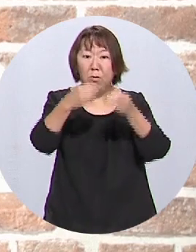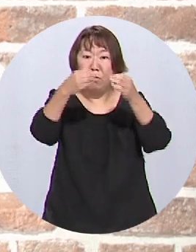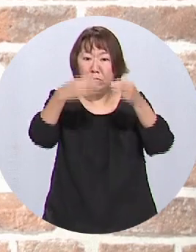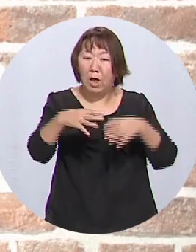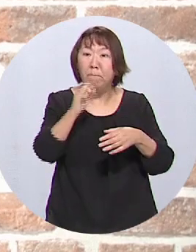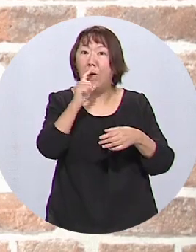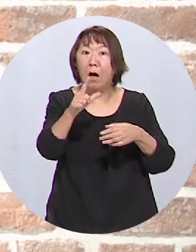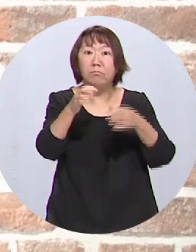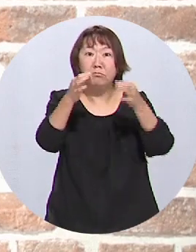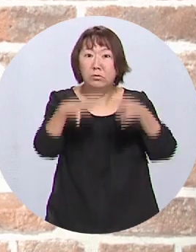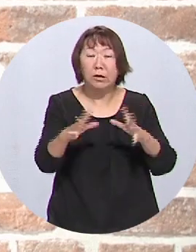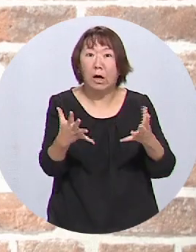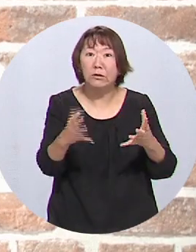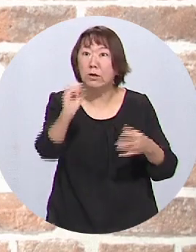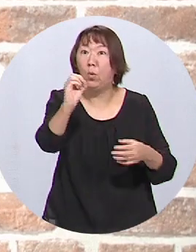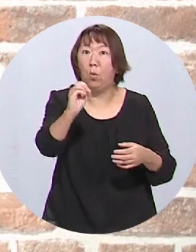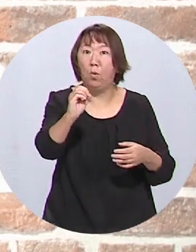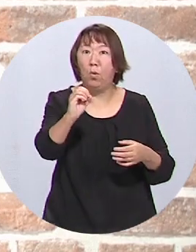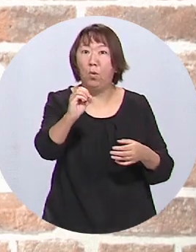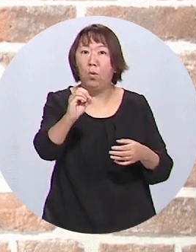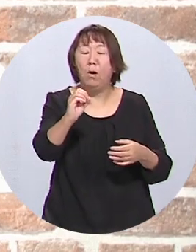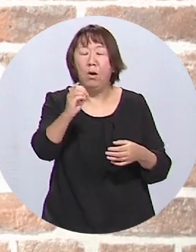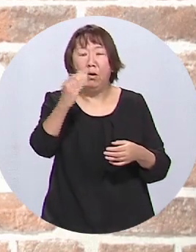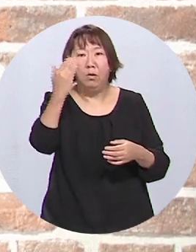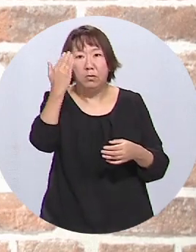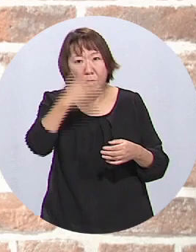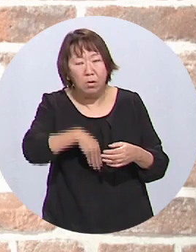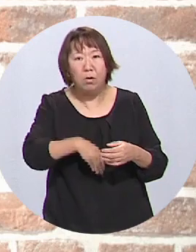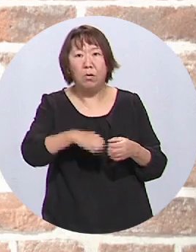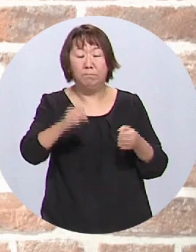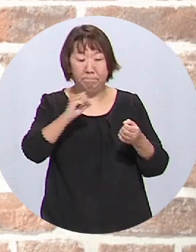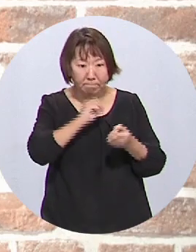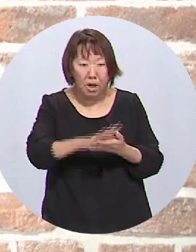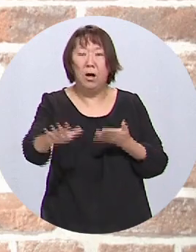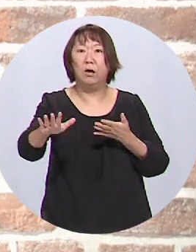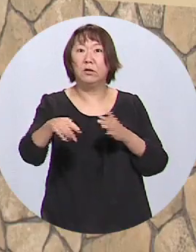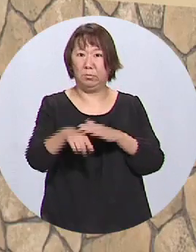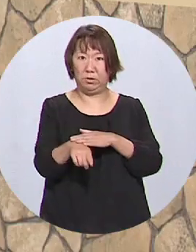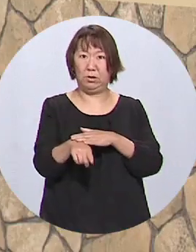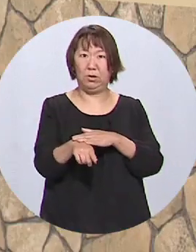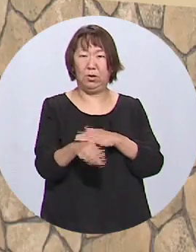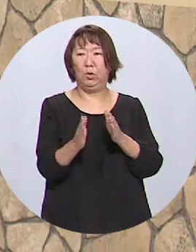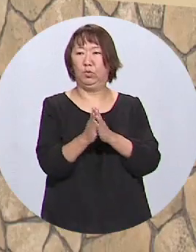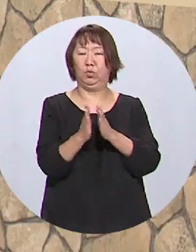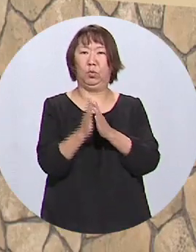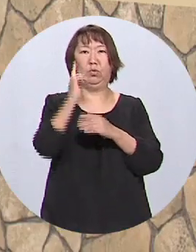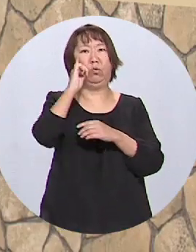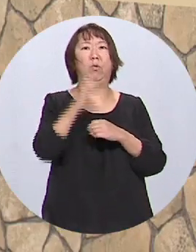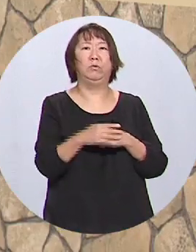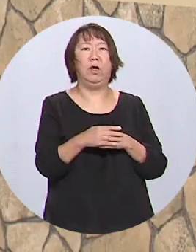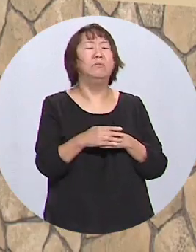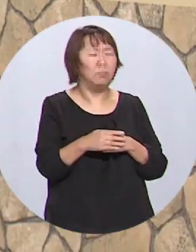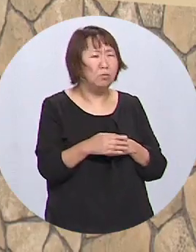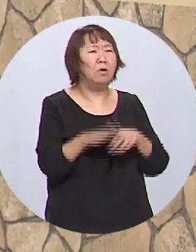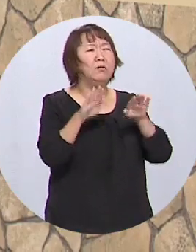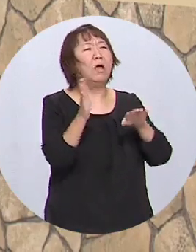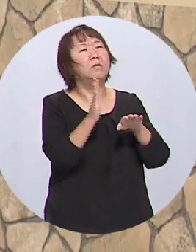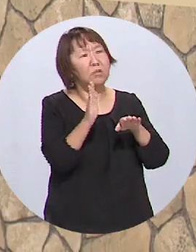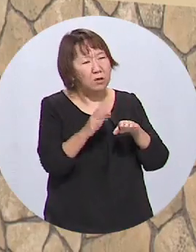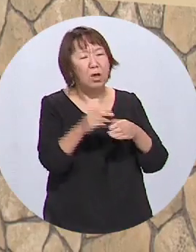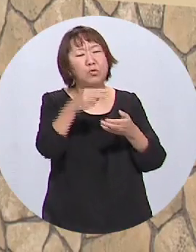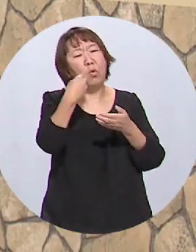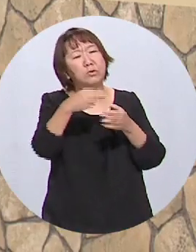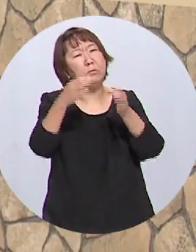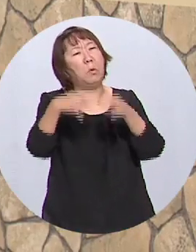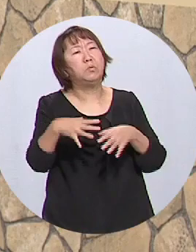全く出てないっていう言ってましたよね。それがすごいな。 本当ね、その昨今問題となっている食品ロスがないっていうの